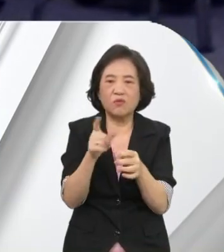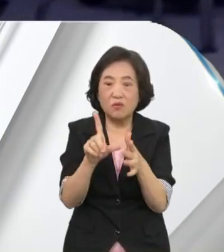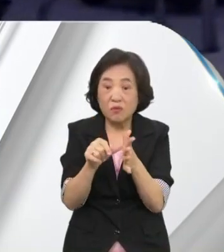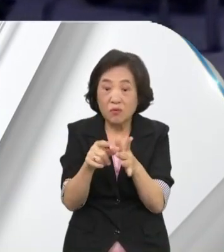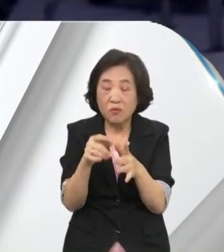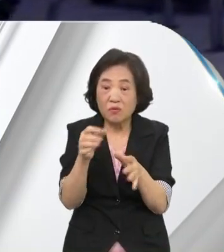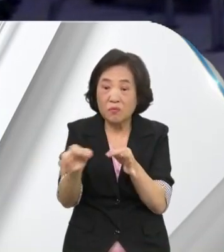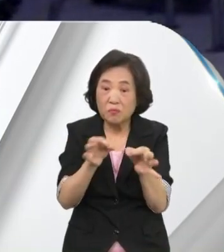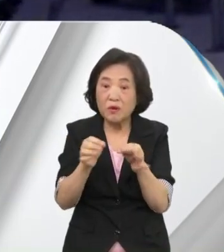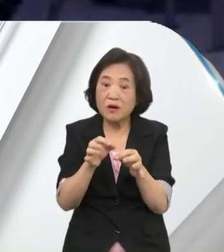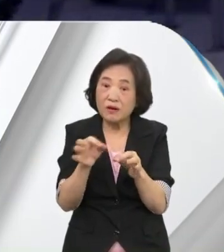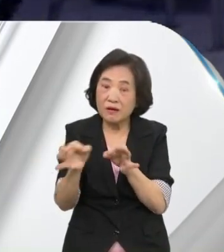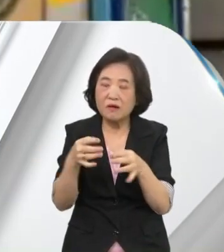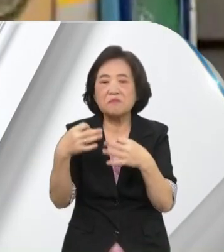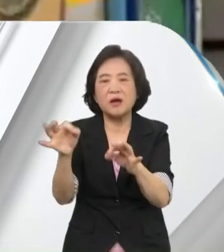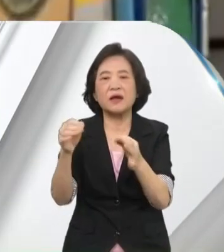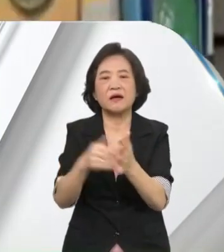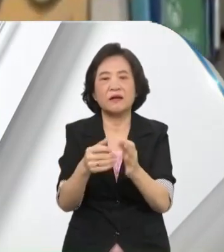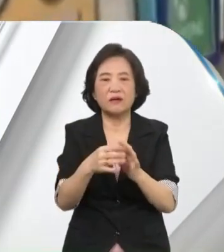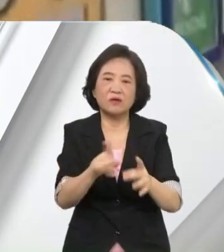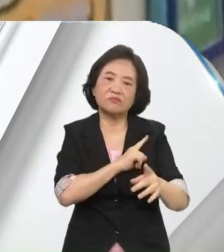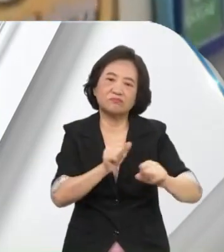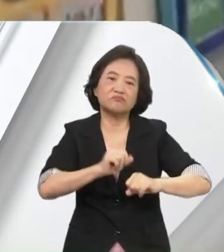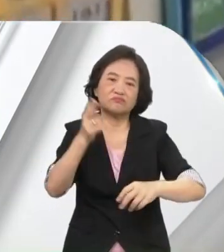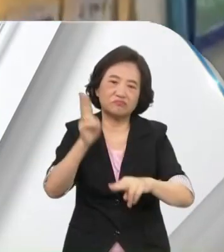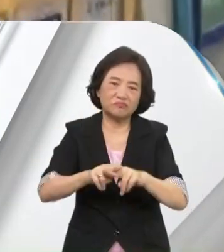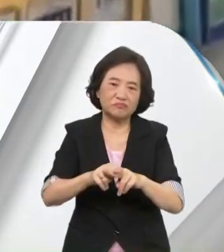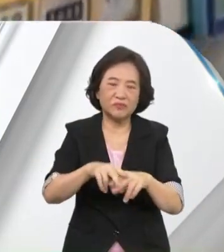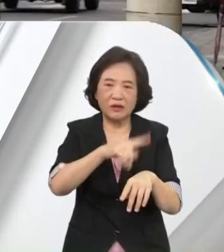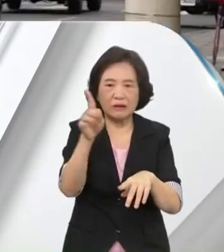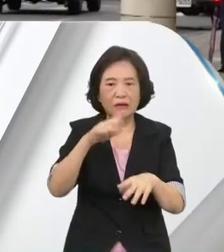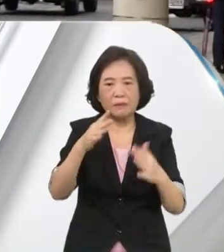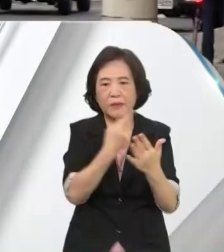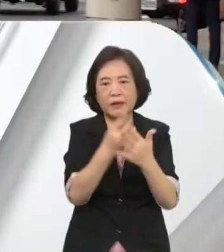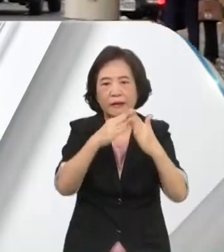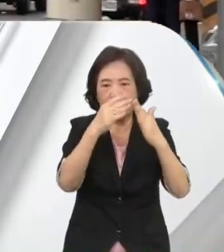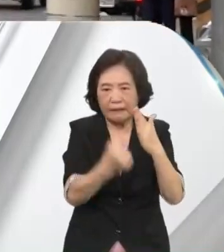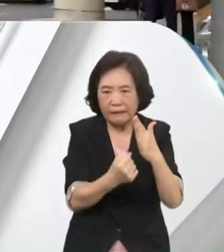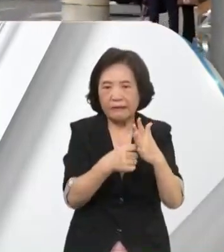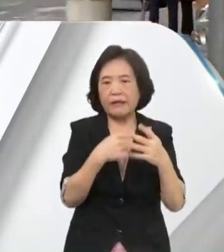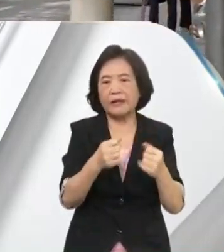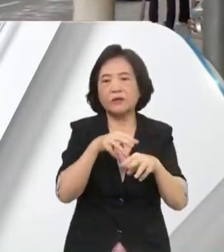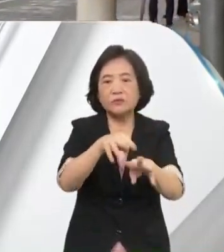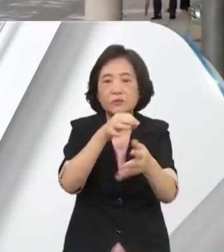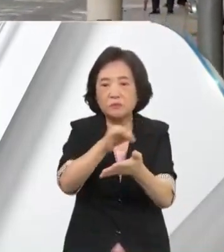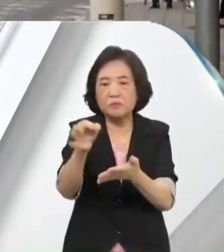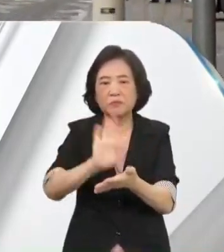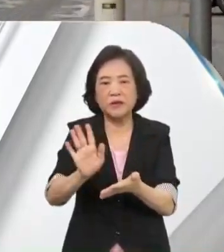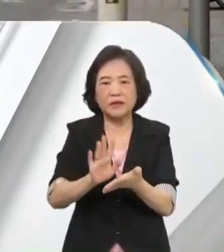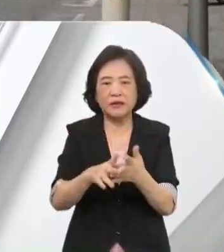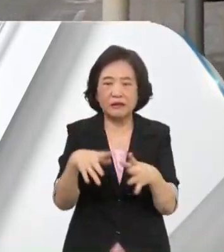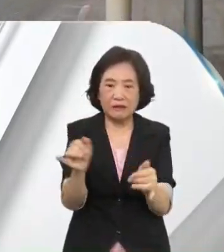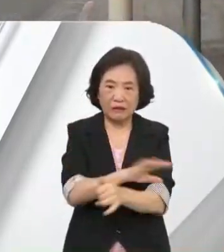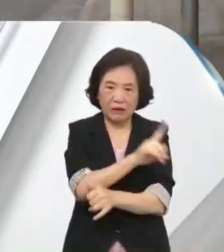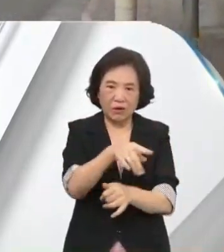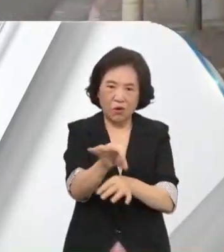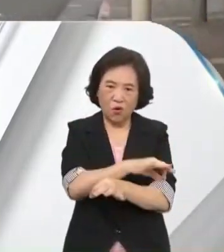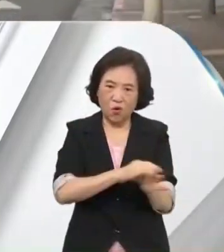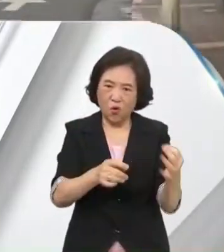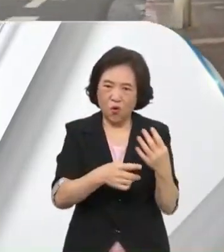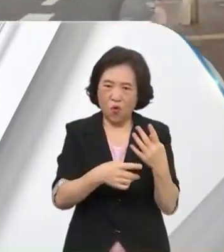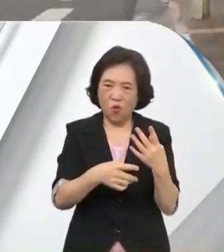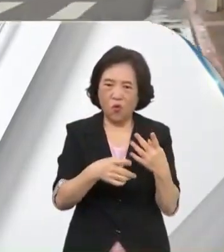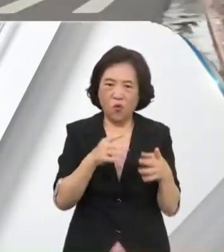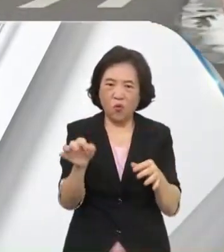时间，也系次主停业。大部分的民众买皮盒防疫，减少出去攞杯消费，严重影响到服务业嘅表